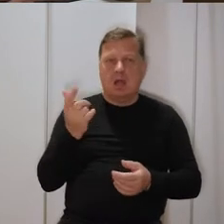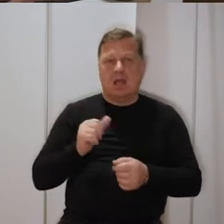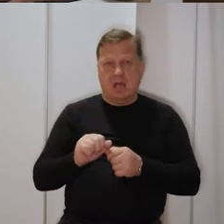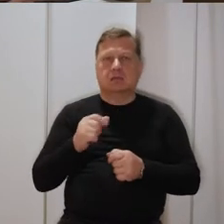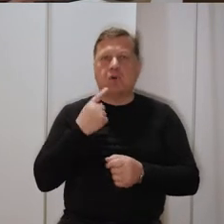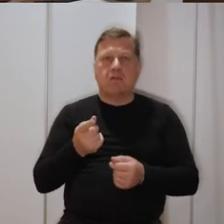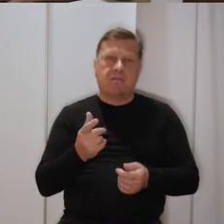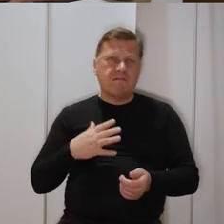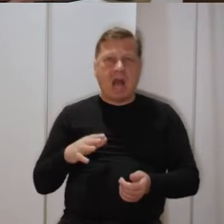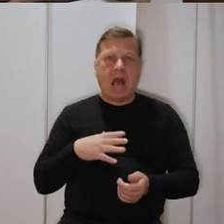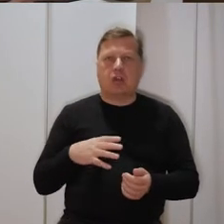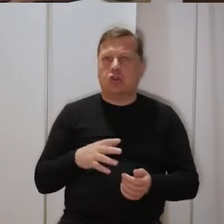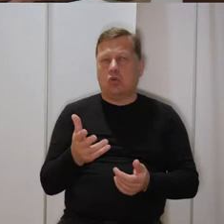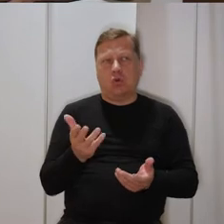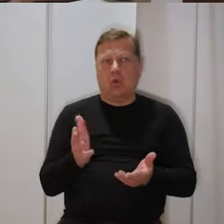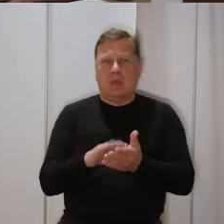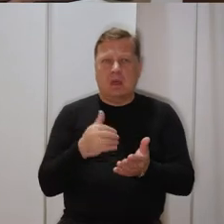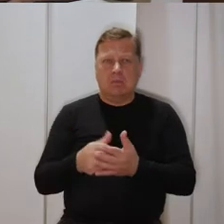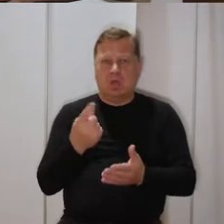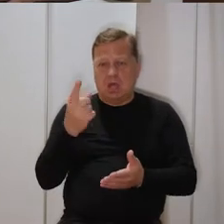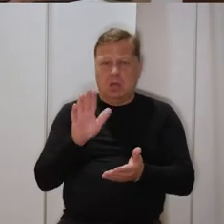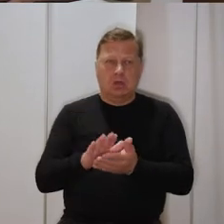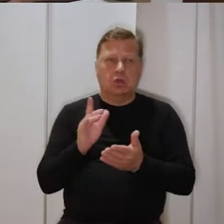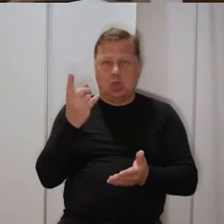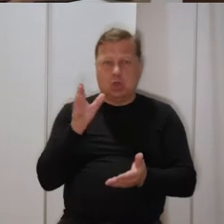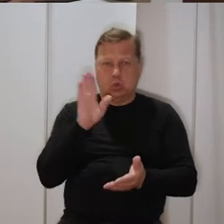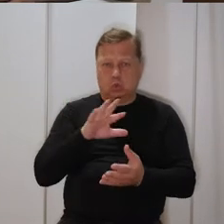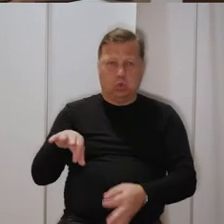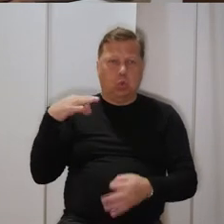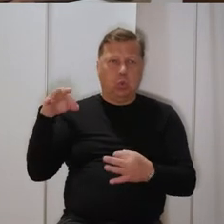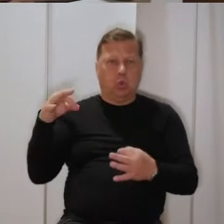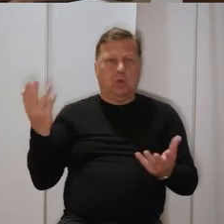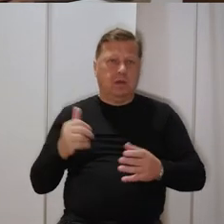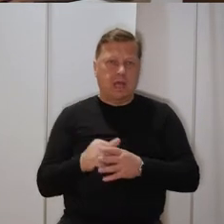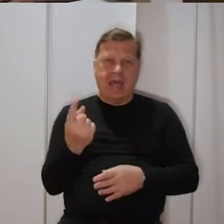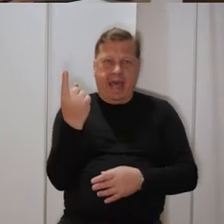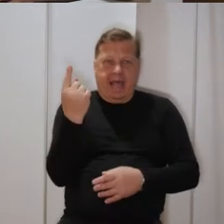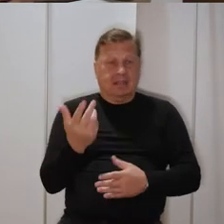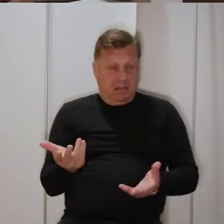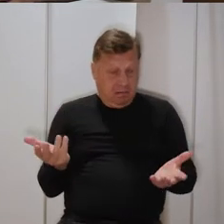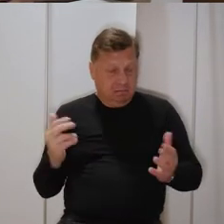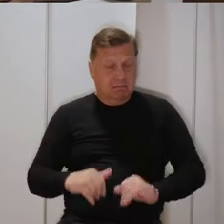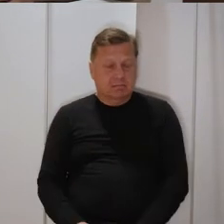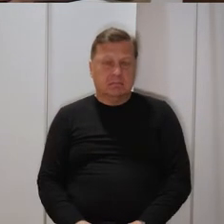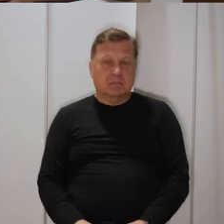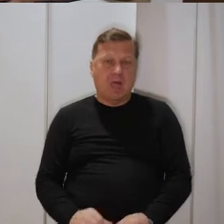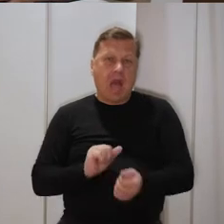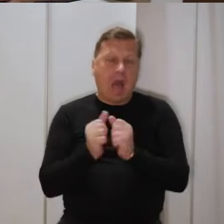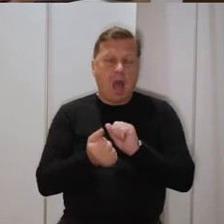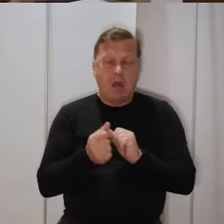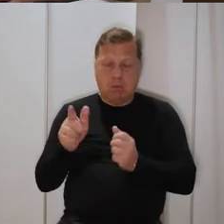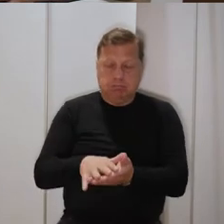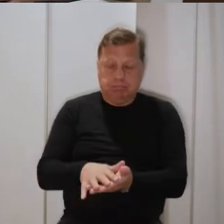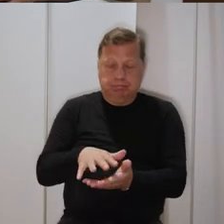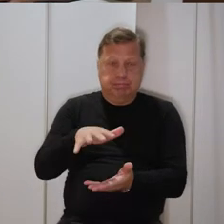wartość, że coś ma na przykład tylko jeden egzemplarz i to jest tylko takie jedno jedyne, albo ma mało